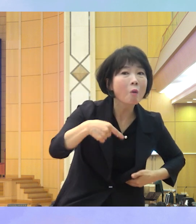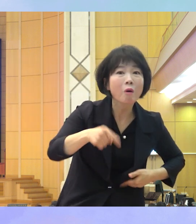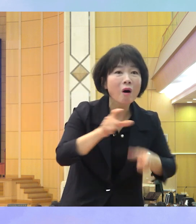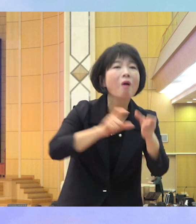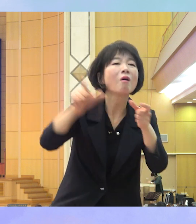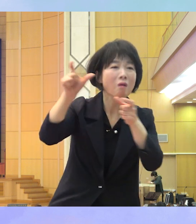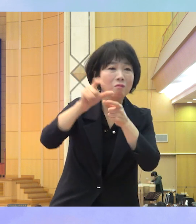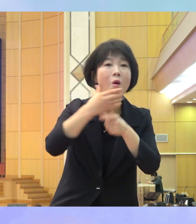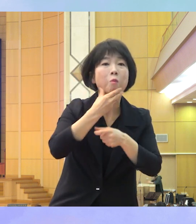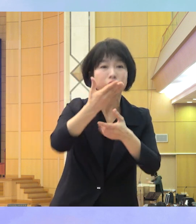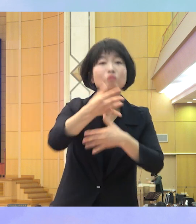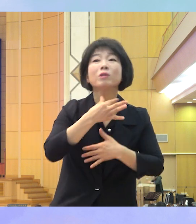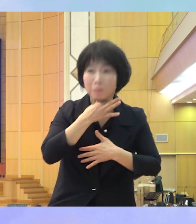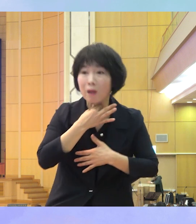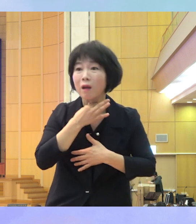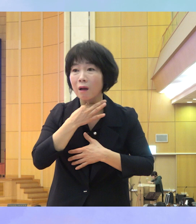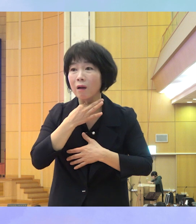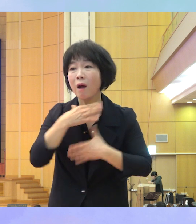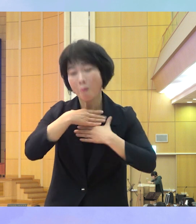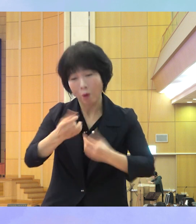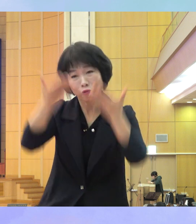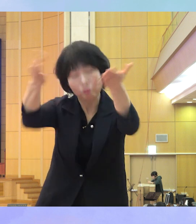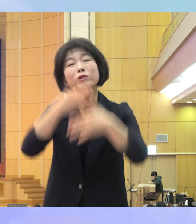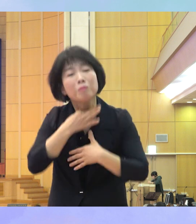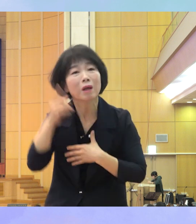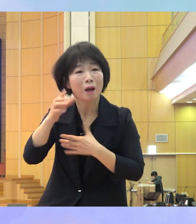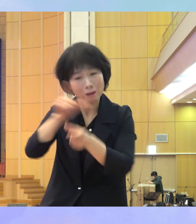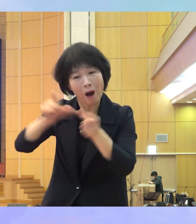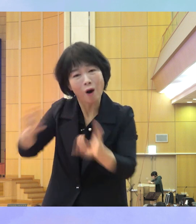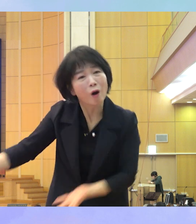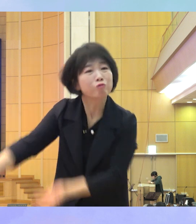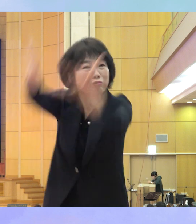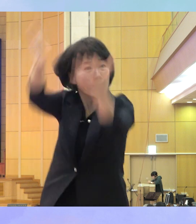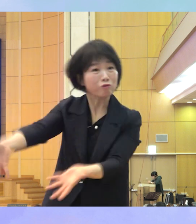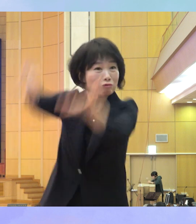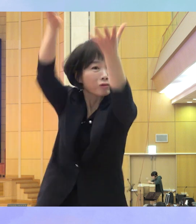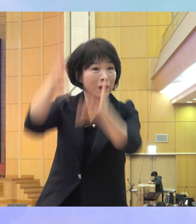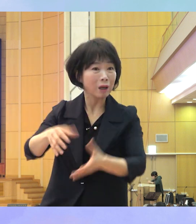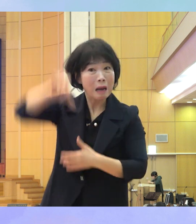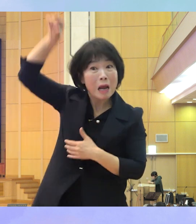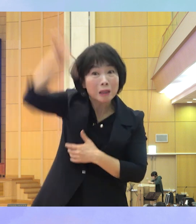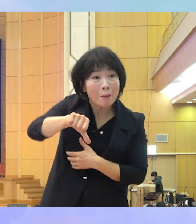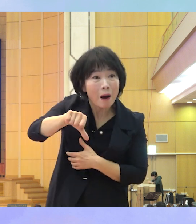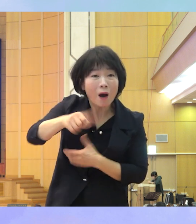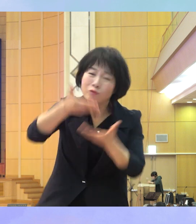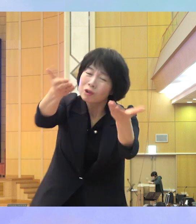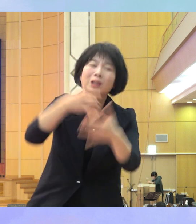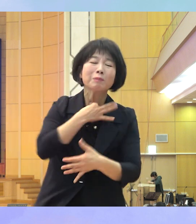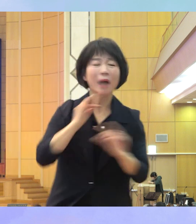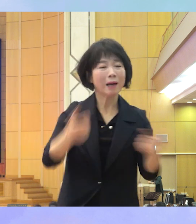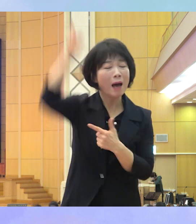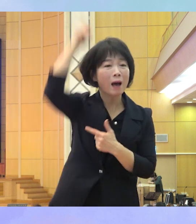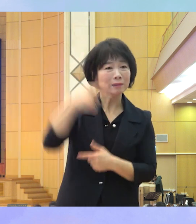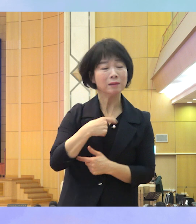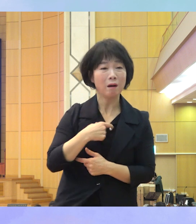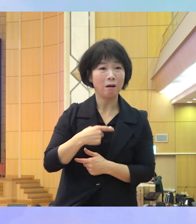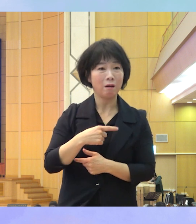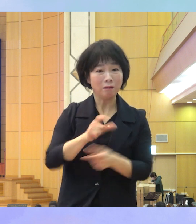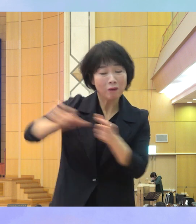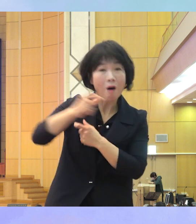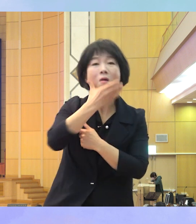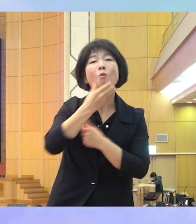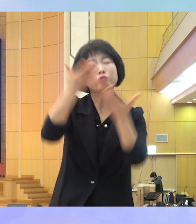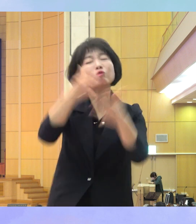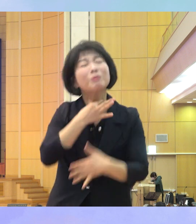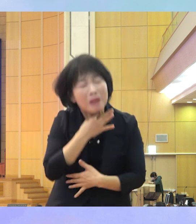주시고 싶어서 나는 너에게 평안을 주기를 원하노라. 재앙이 아니니라. 왜 자꾸만